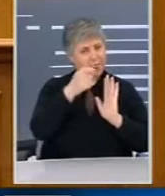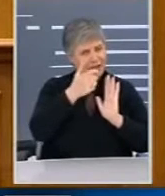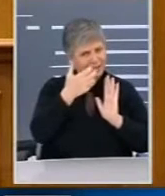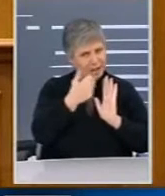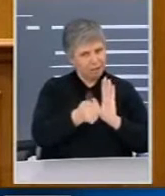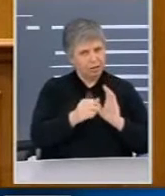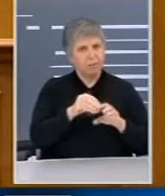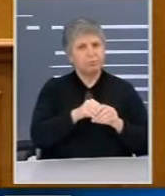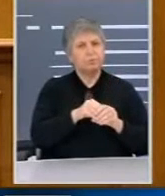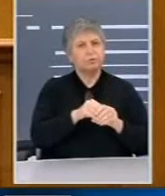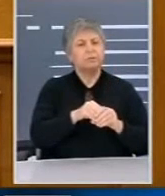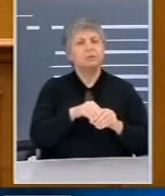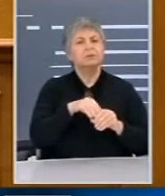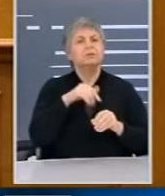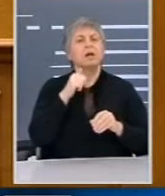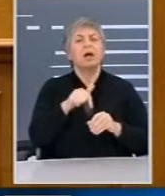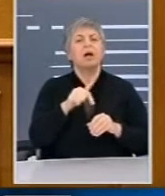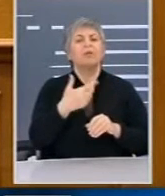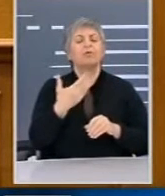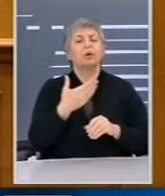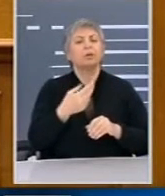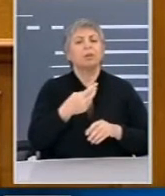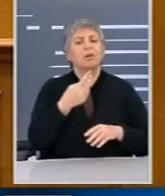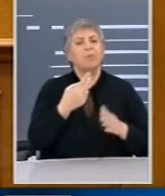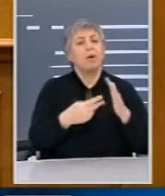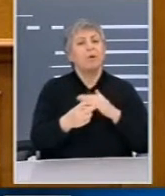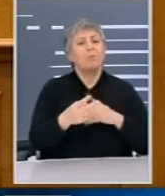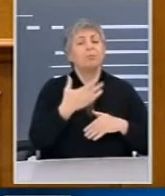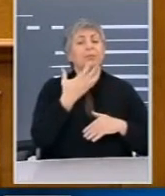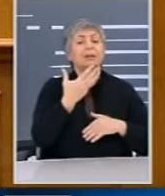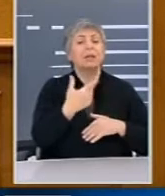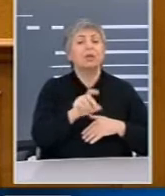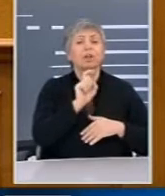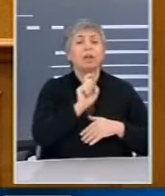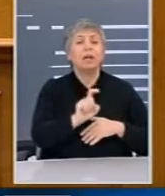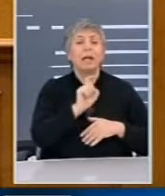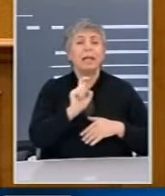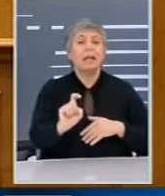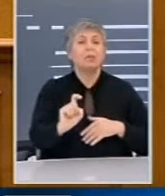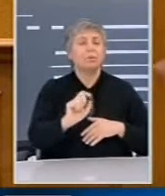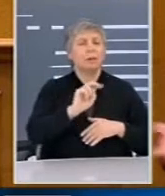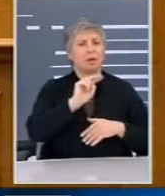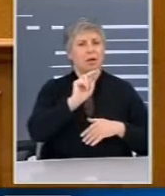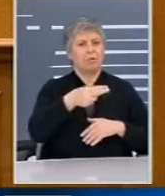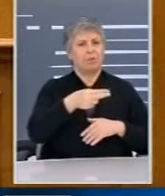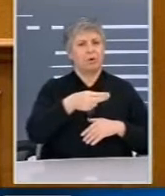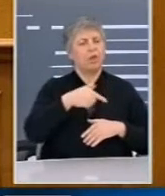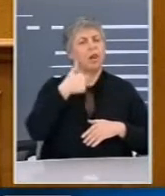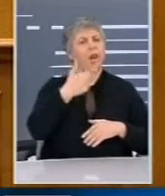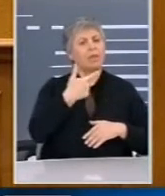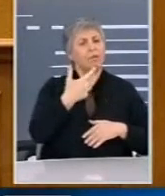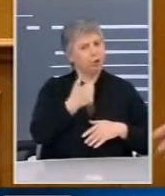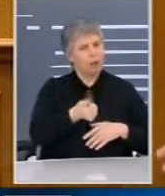οι προβλέψεις 500 εκατομμυρίων ευρώ. Προβλέψεις που είναι τα ίδια κεφάλαια ή τα κέρδη της